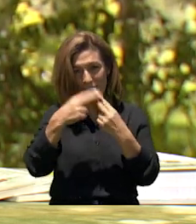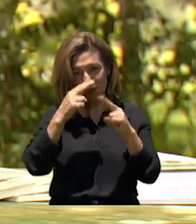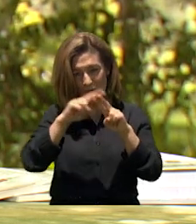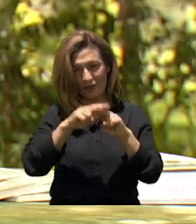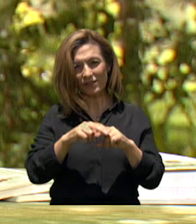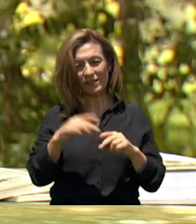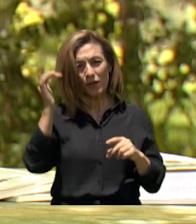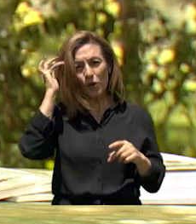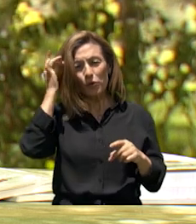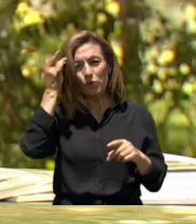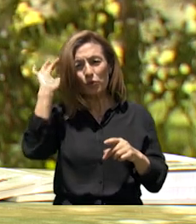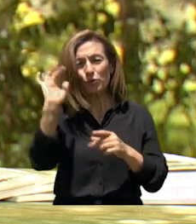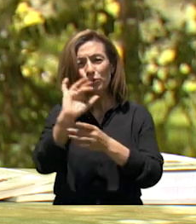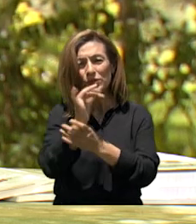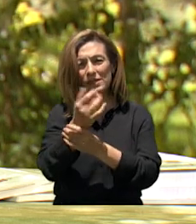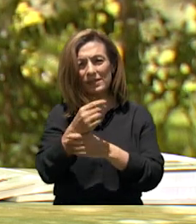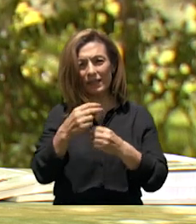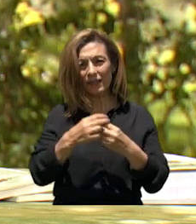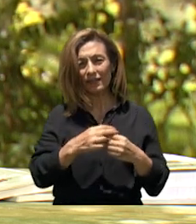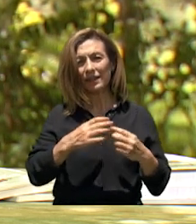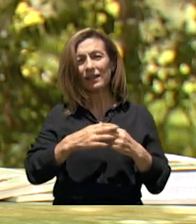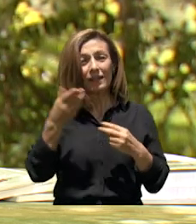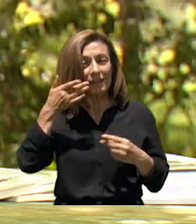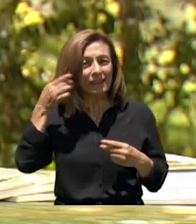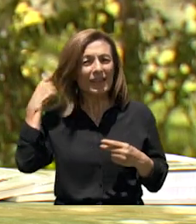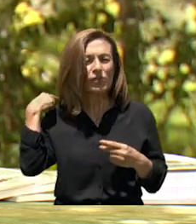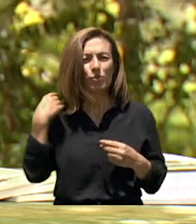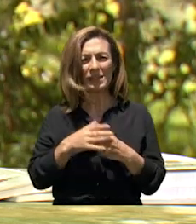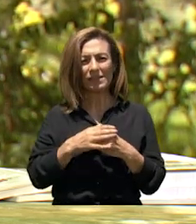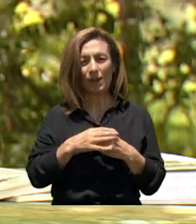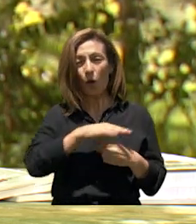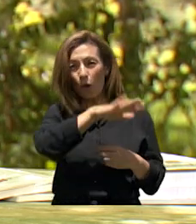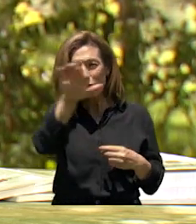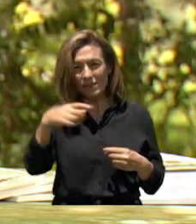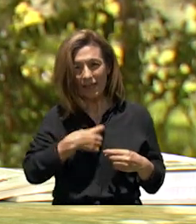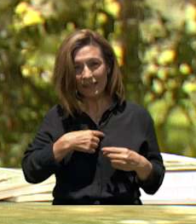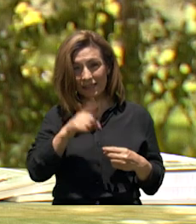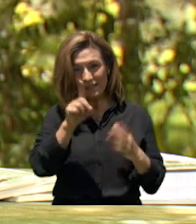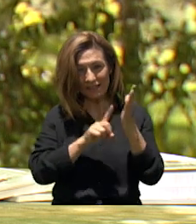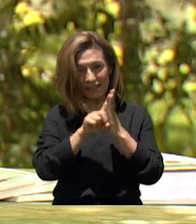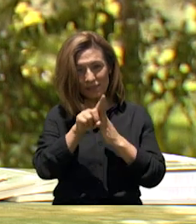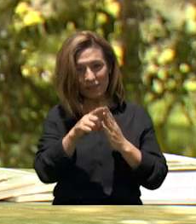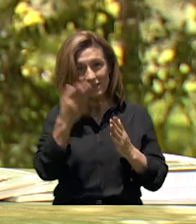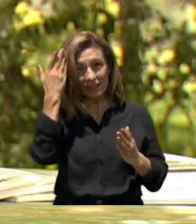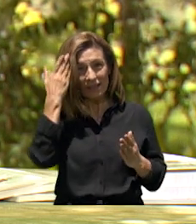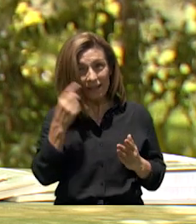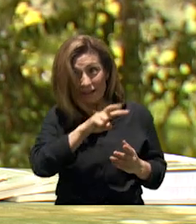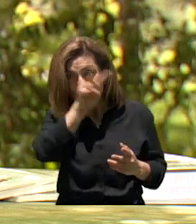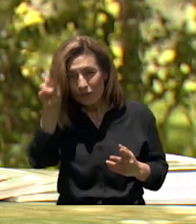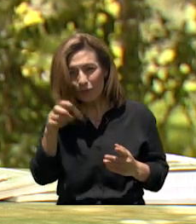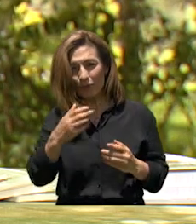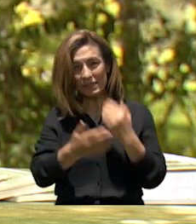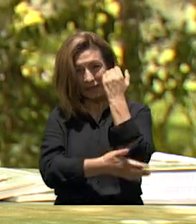tecrübesi sizin hayata ve çevrenize daha özelliği ve estetik zevkle bakmanıza yardımcı olacaktır